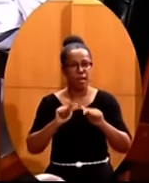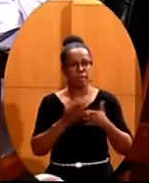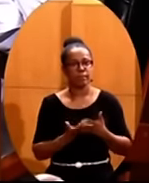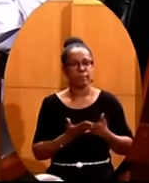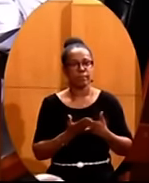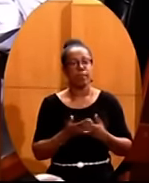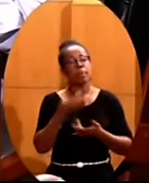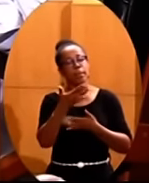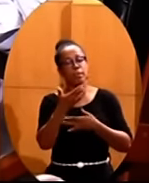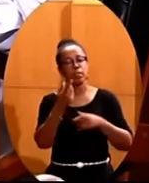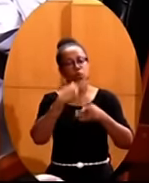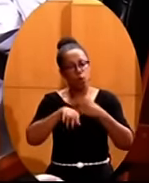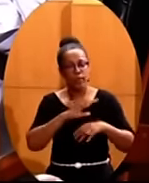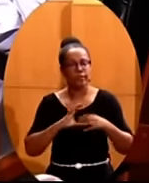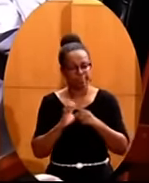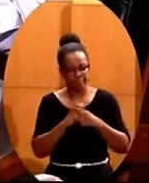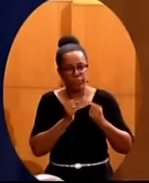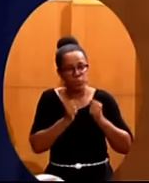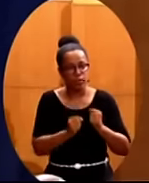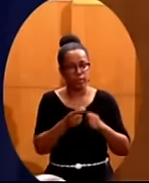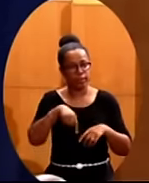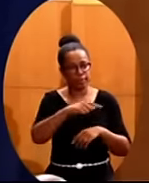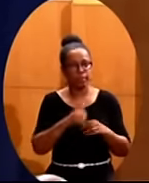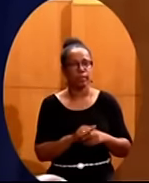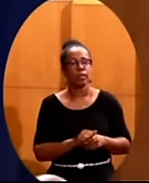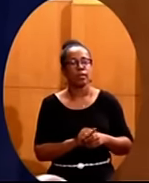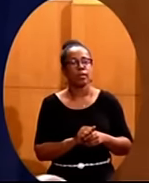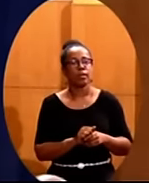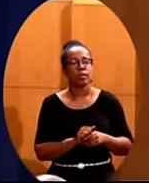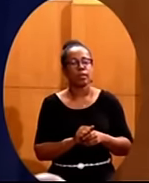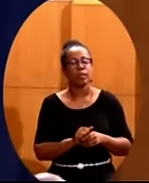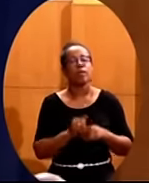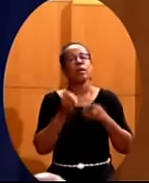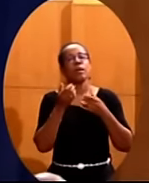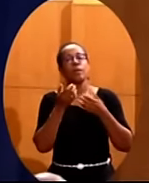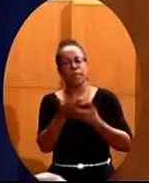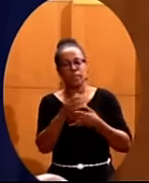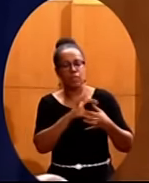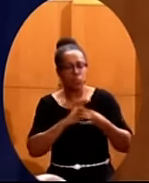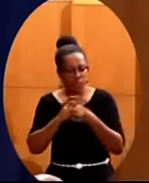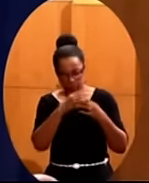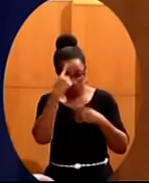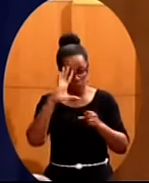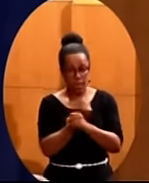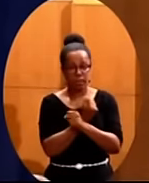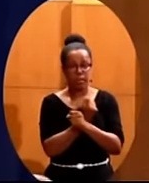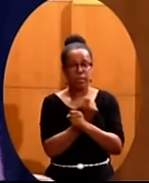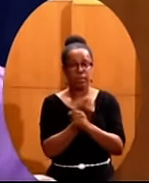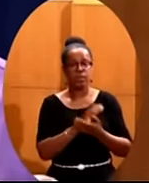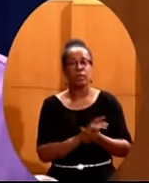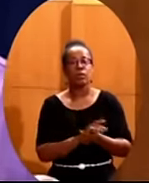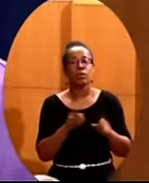d'une Martinique roudé d'une Martinique unie pour gagner d'une